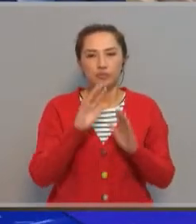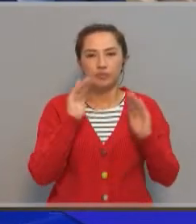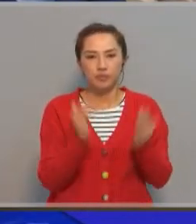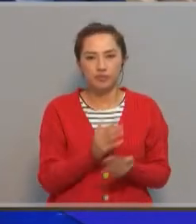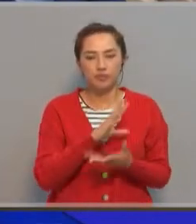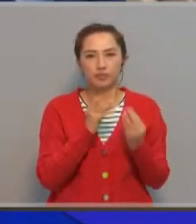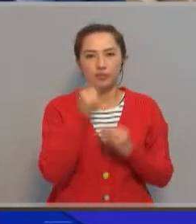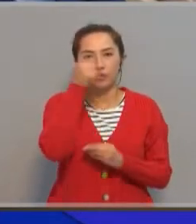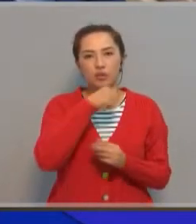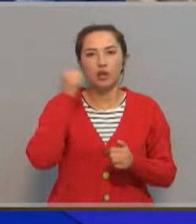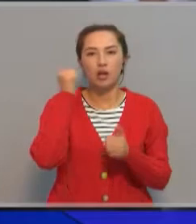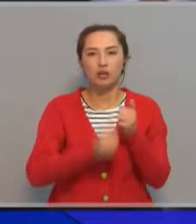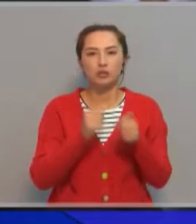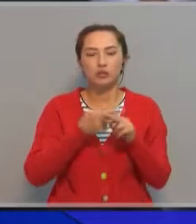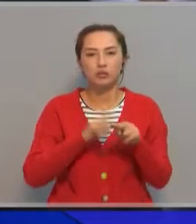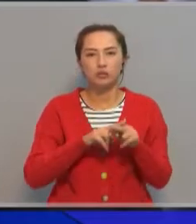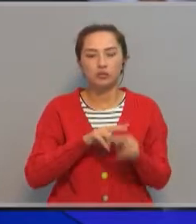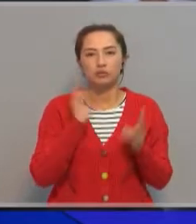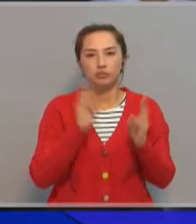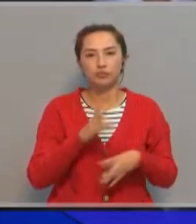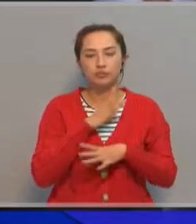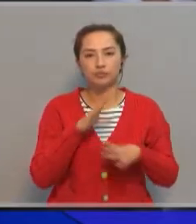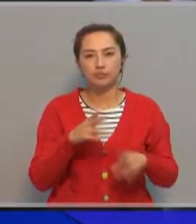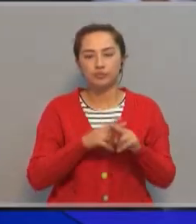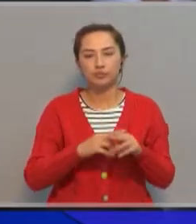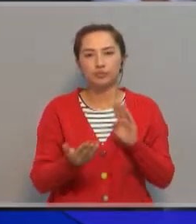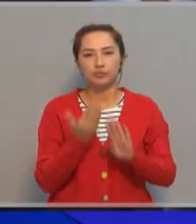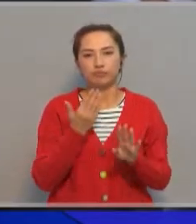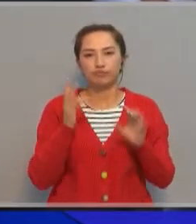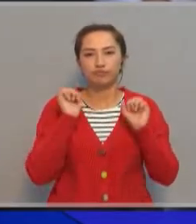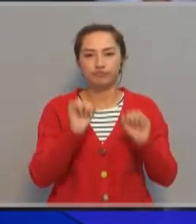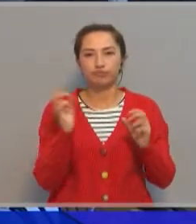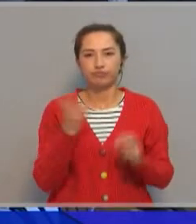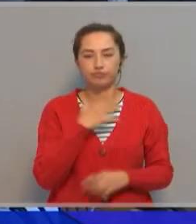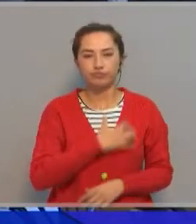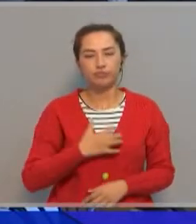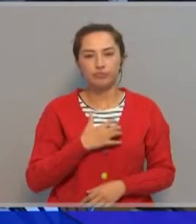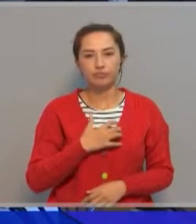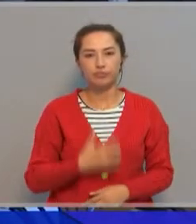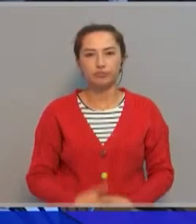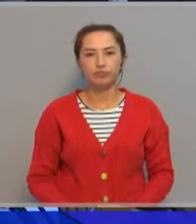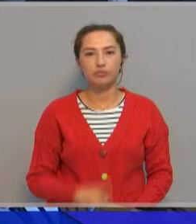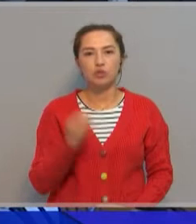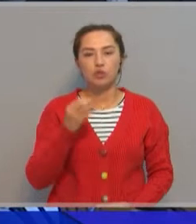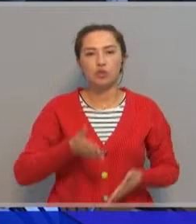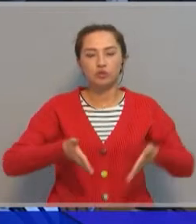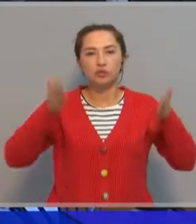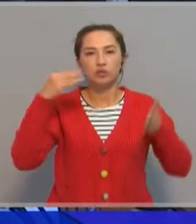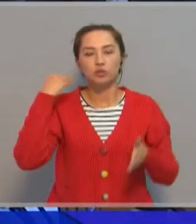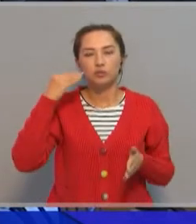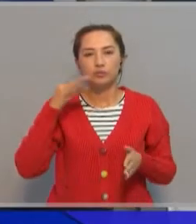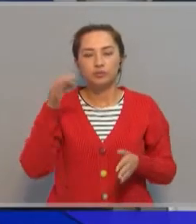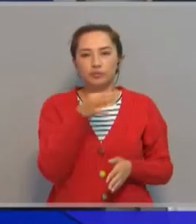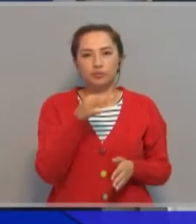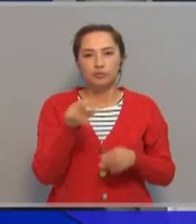сайын орын алатын төтенше жағдайға жол берілмеді. Каналдардың қос қапталы абаттандырылды. Түркістан магистральды каналында